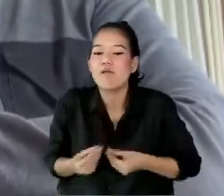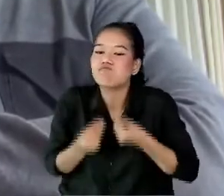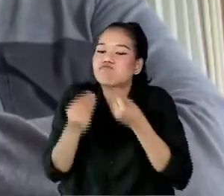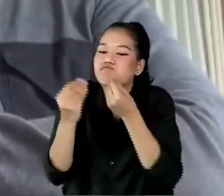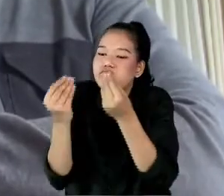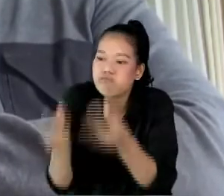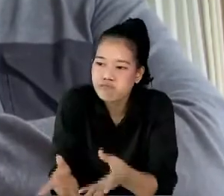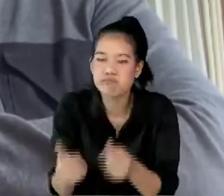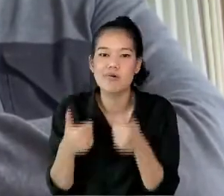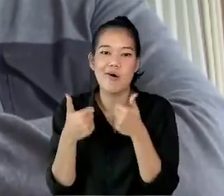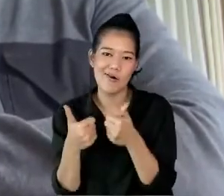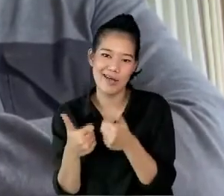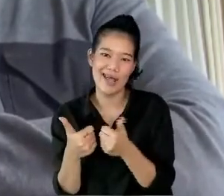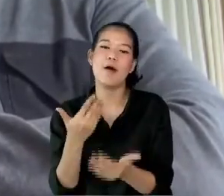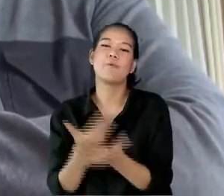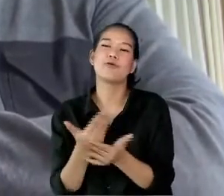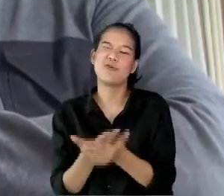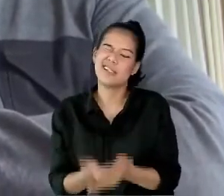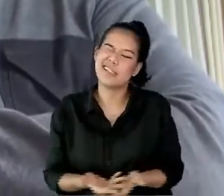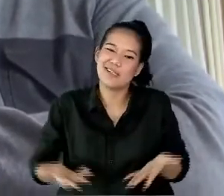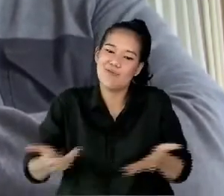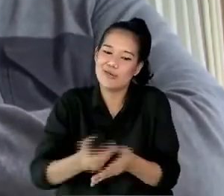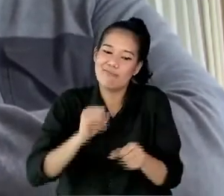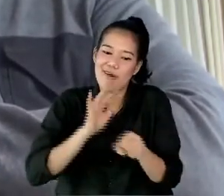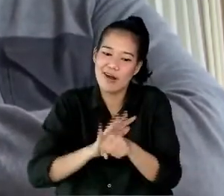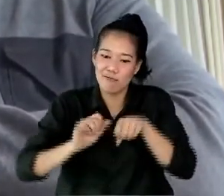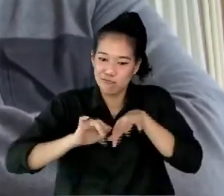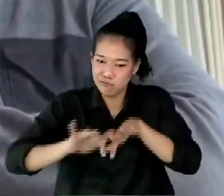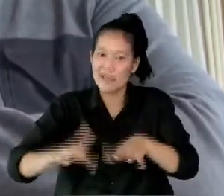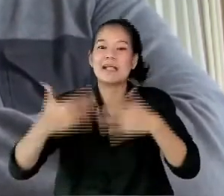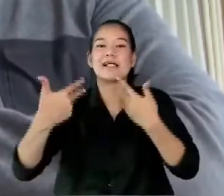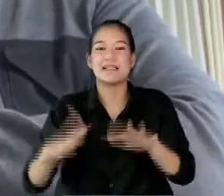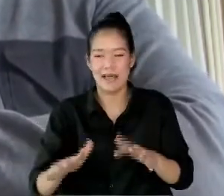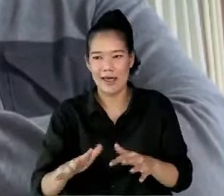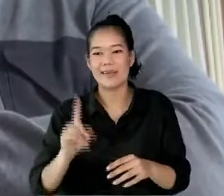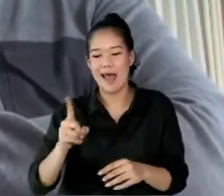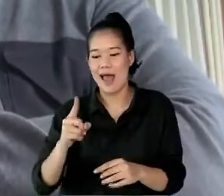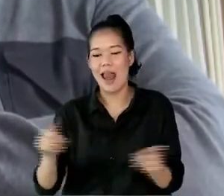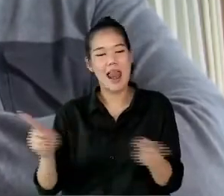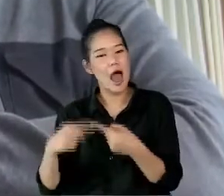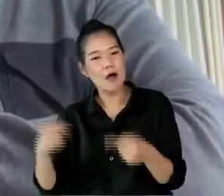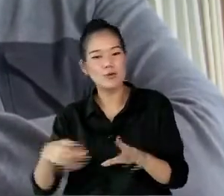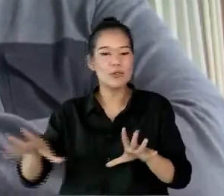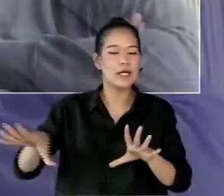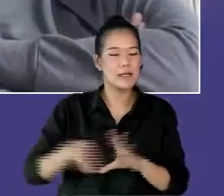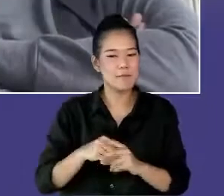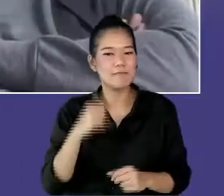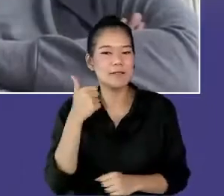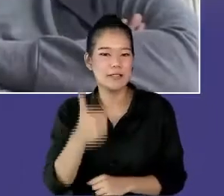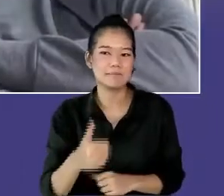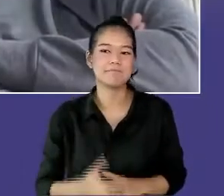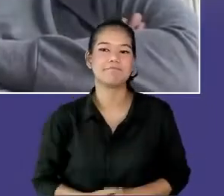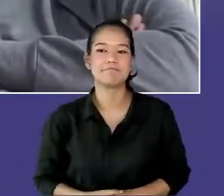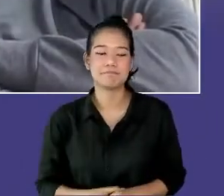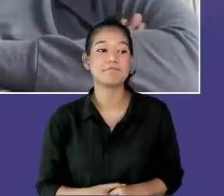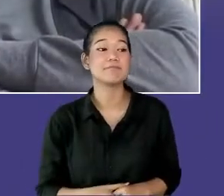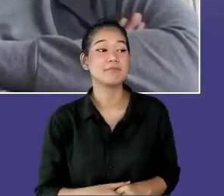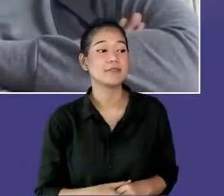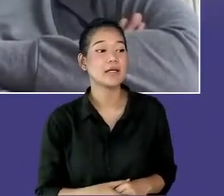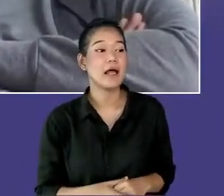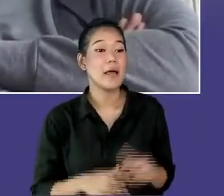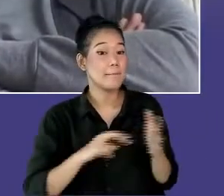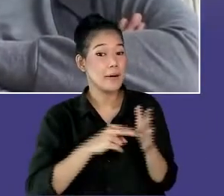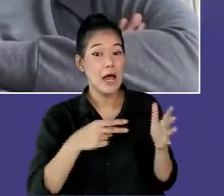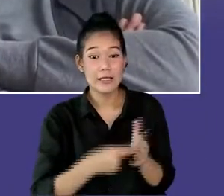mudah-mudahan pandemi ini segera berakhir dengan adanya kontribusi dari lagu ini insya Allah. Berarti gak